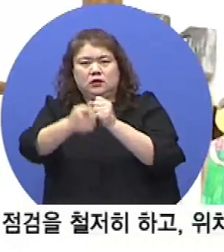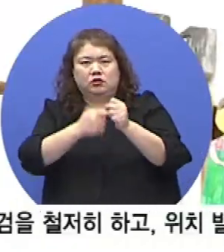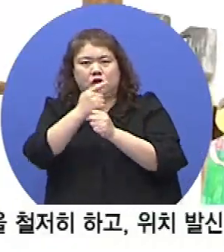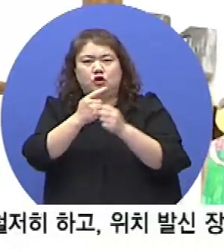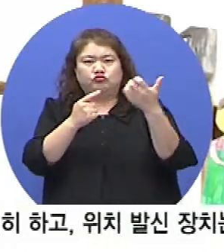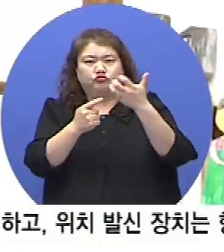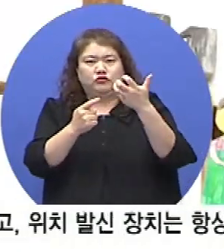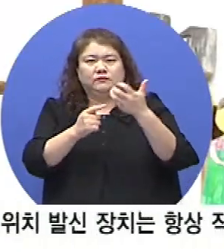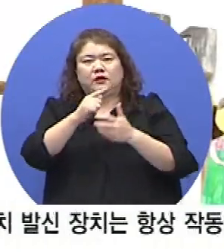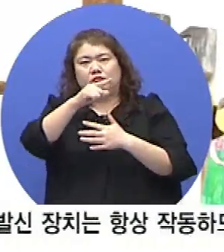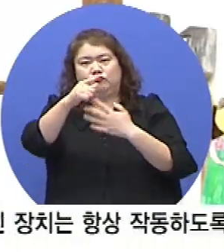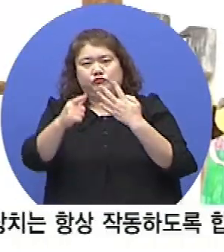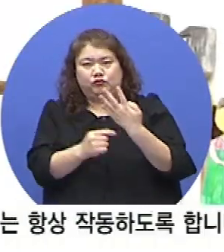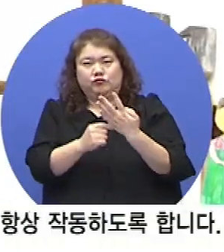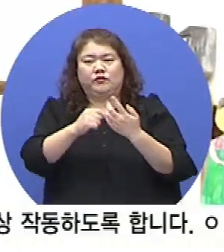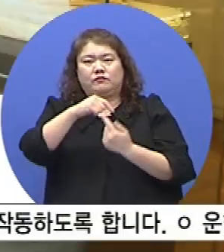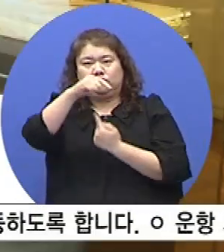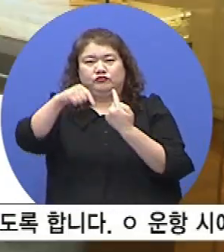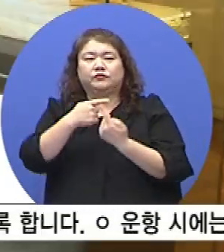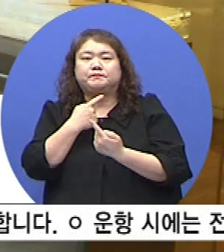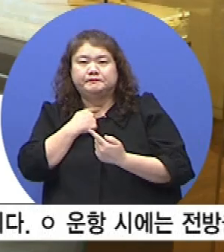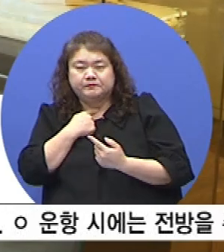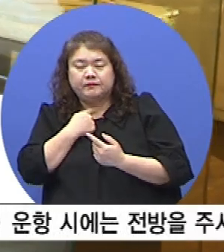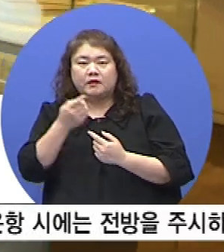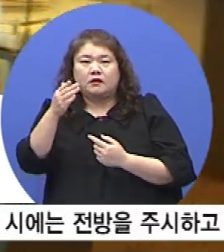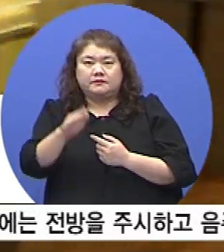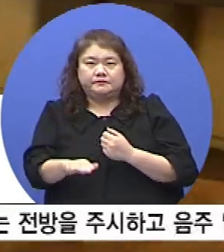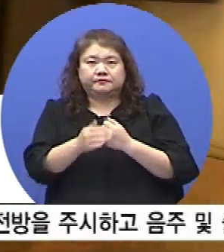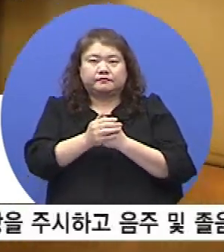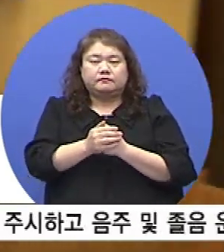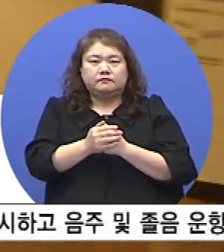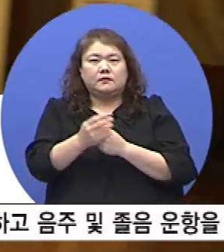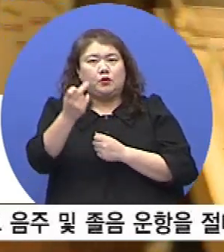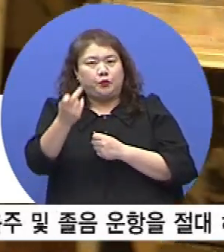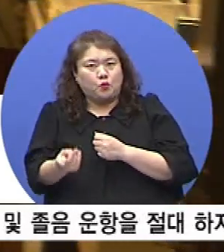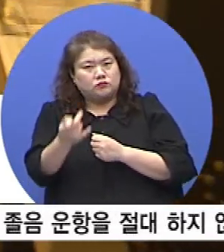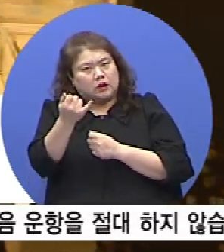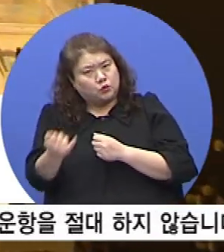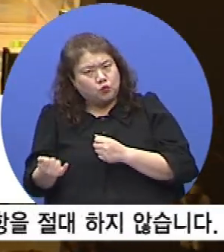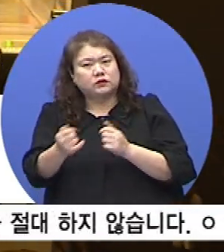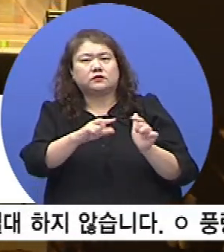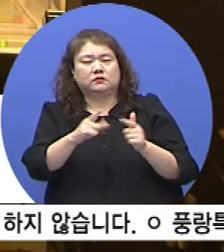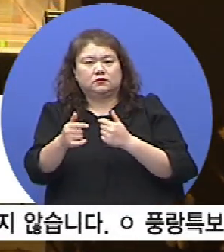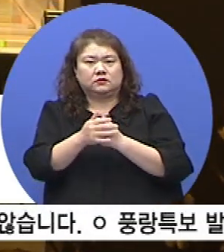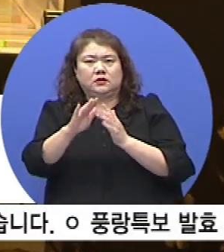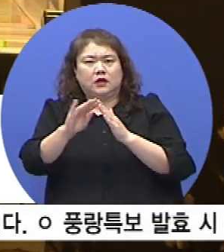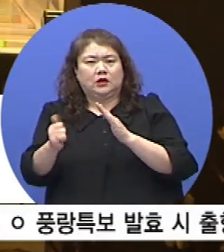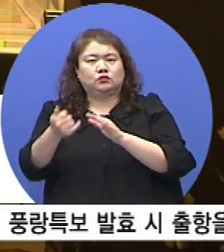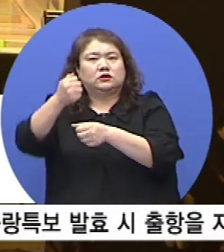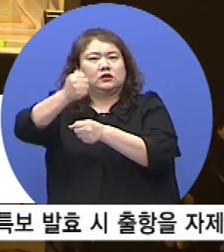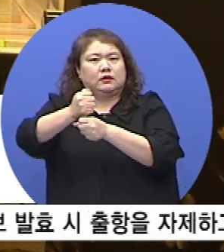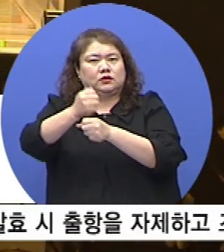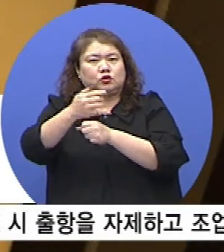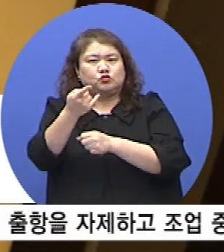프로그램을 진행해 왔습니다 그런데고 최명이 작가의 친동생 등 유족들로부터